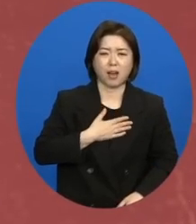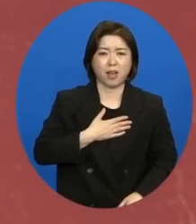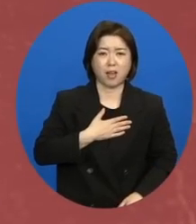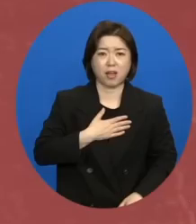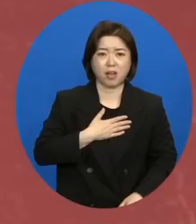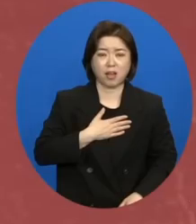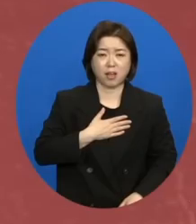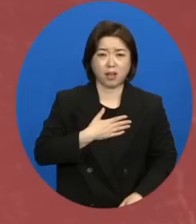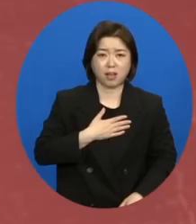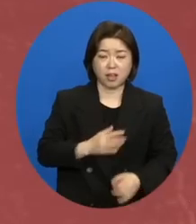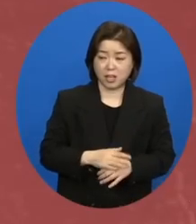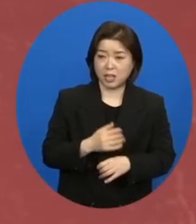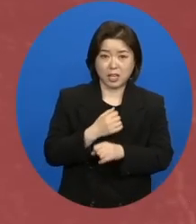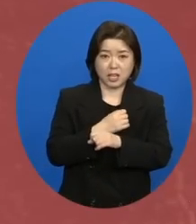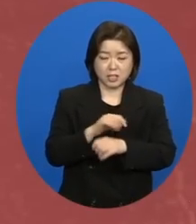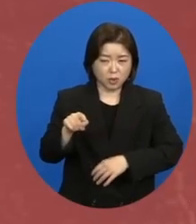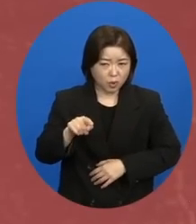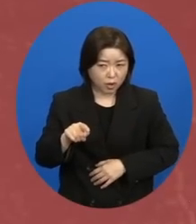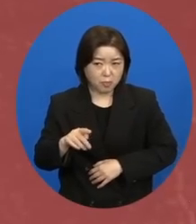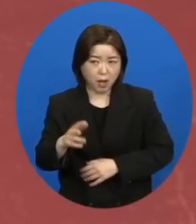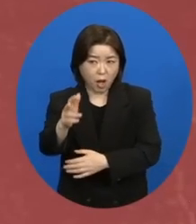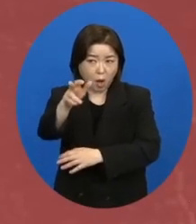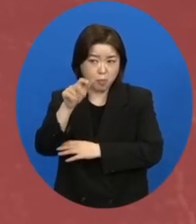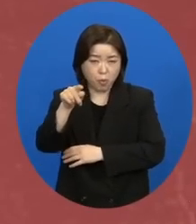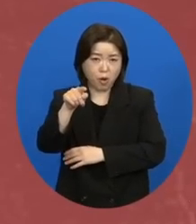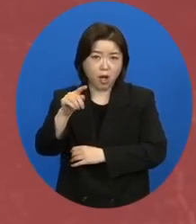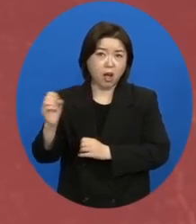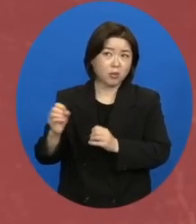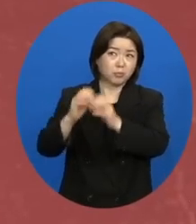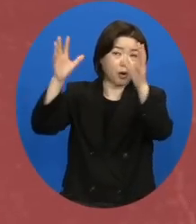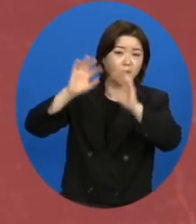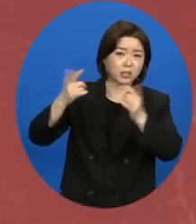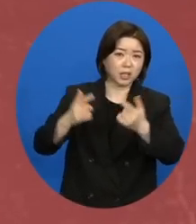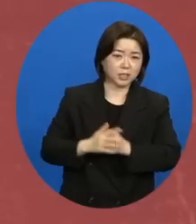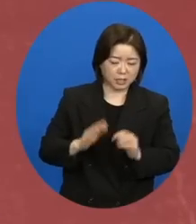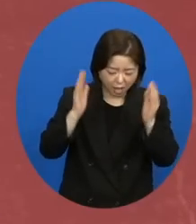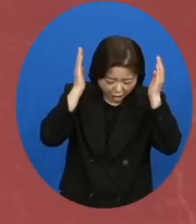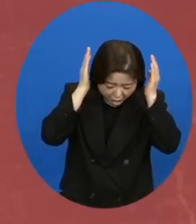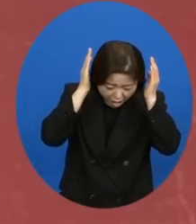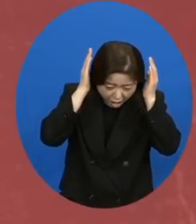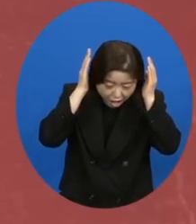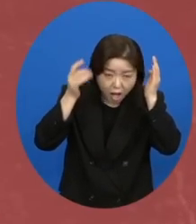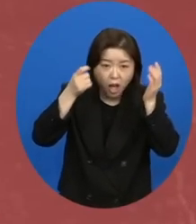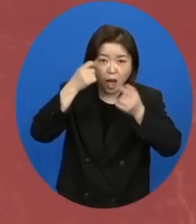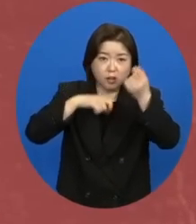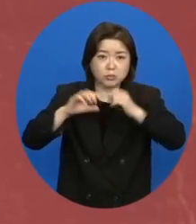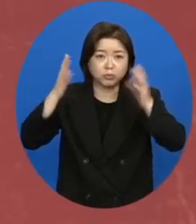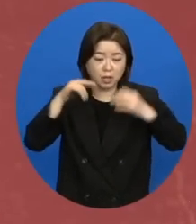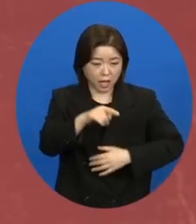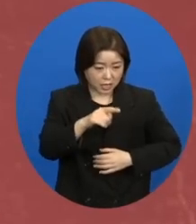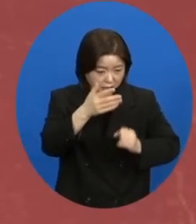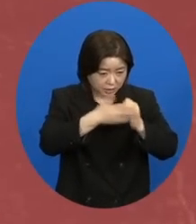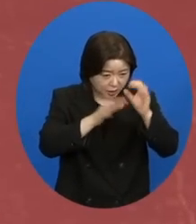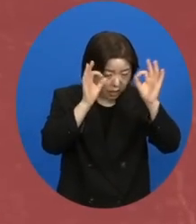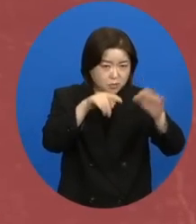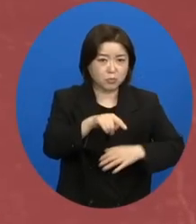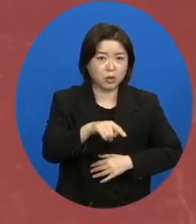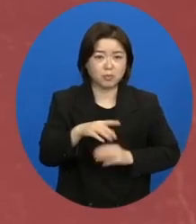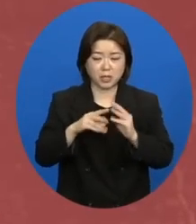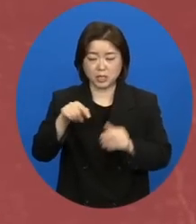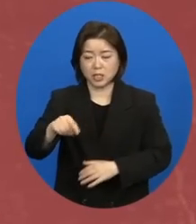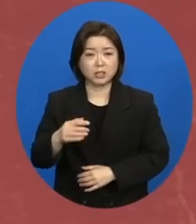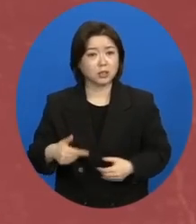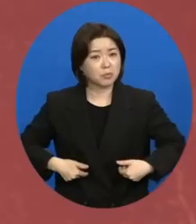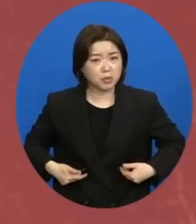영상 하나 보면 포소리 하나에 터진 것도 아닌데 애가 귀를 막고 울부짖는 아이의 사진 보면 이 땅에 그게 있어야